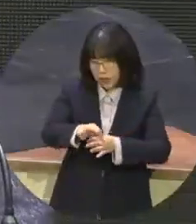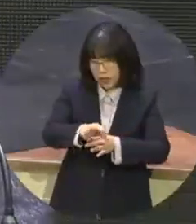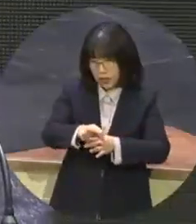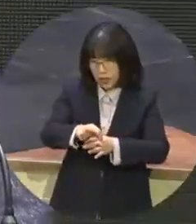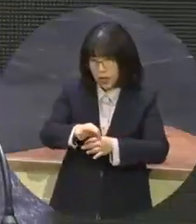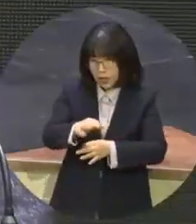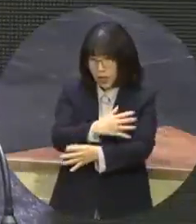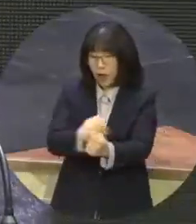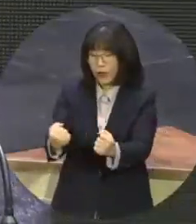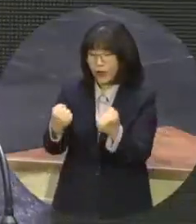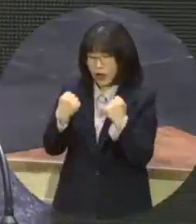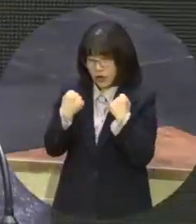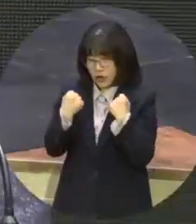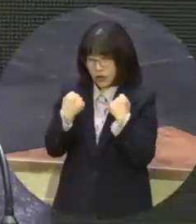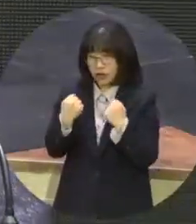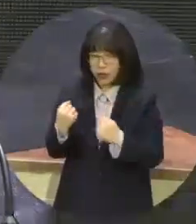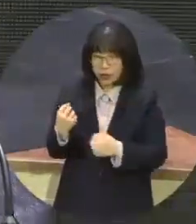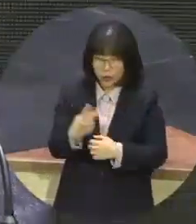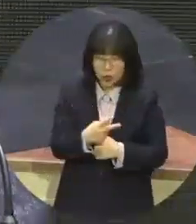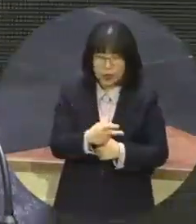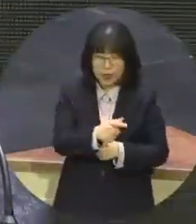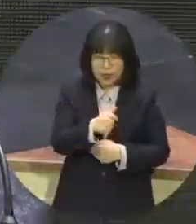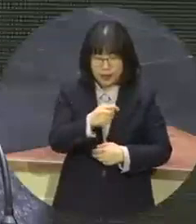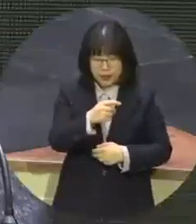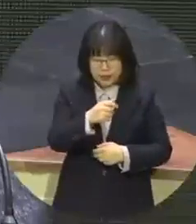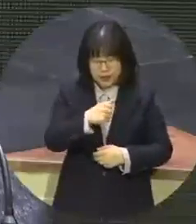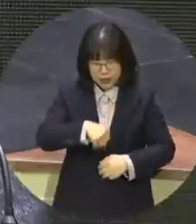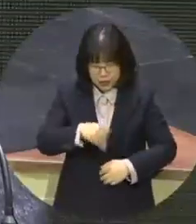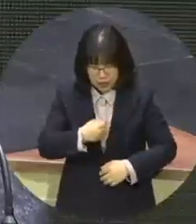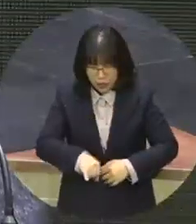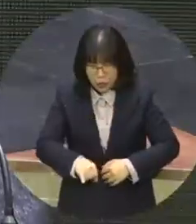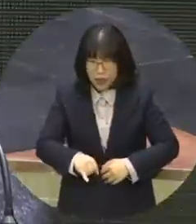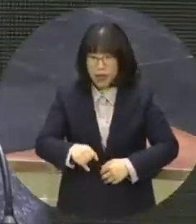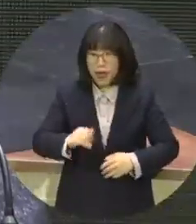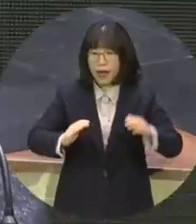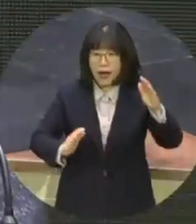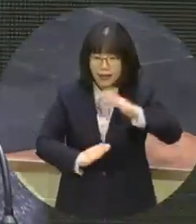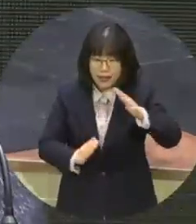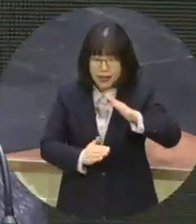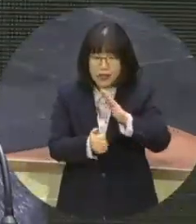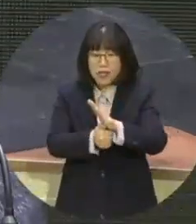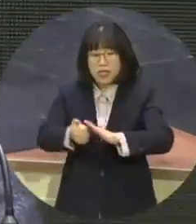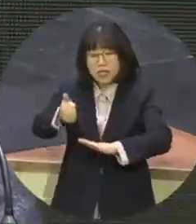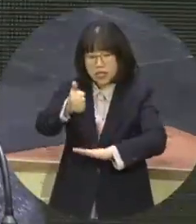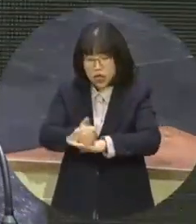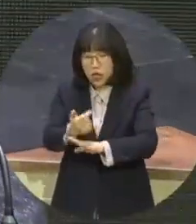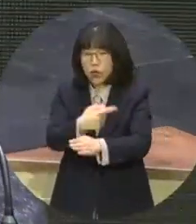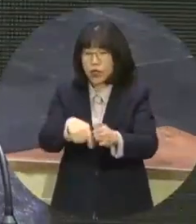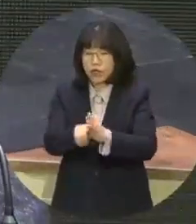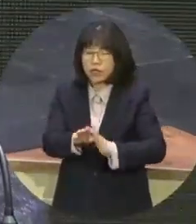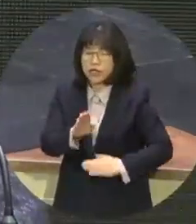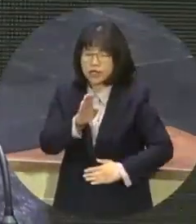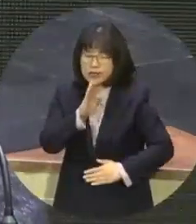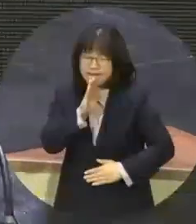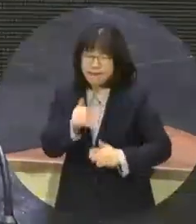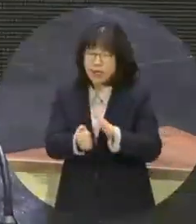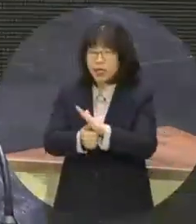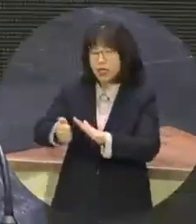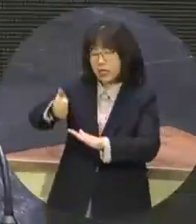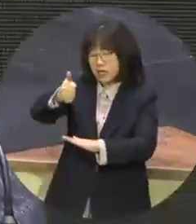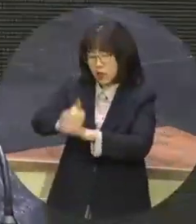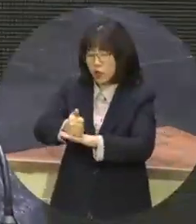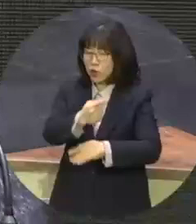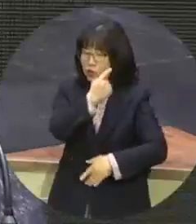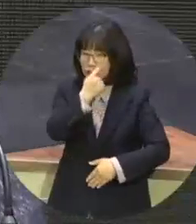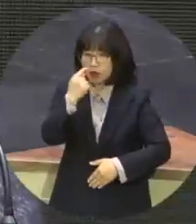또 모든 삶의 우리 학생들 모든 잘하는 우리 랩런트들 참 성공할 수 있도록 success 성공의 이